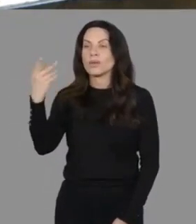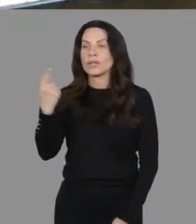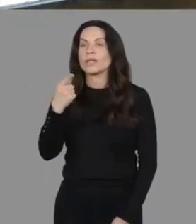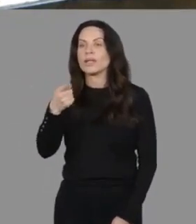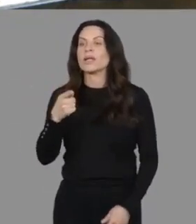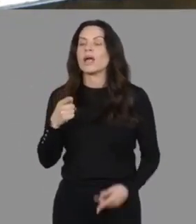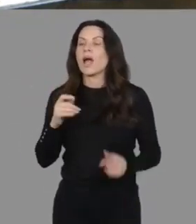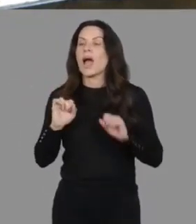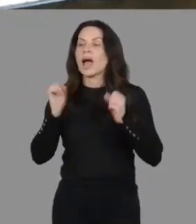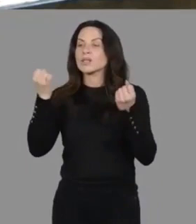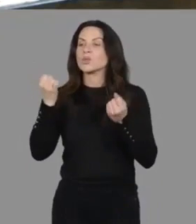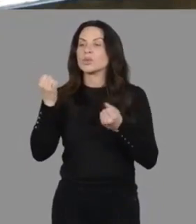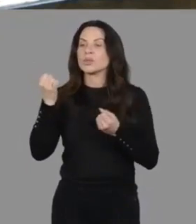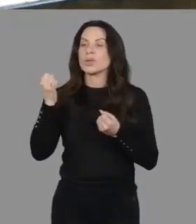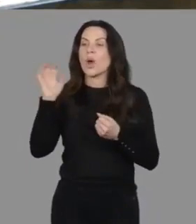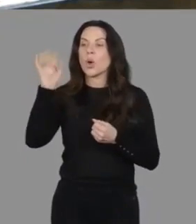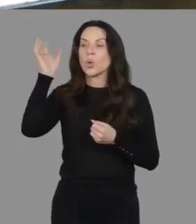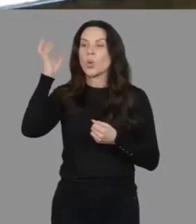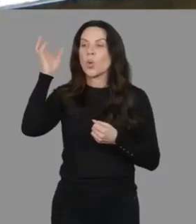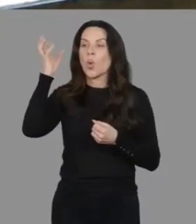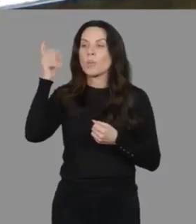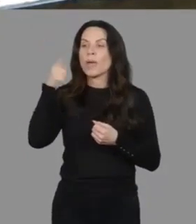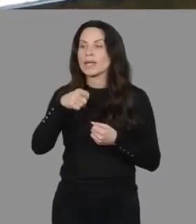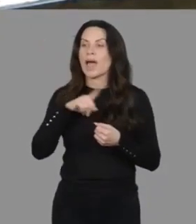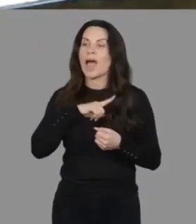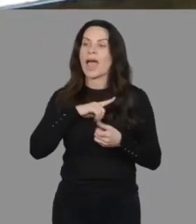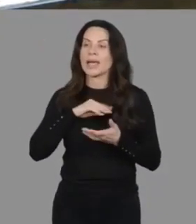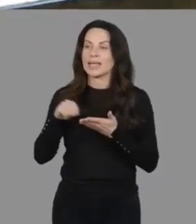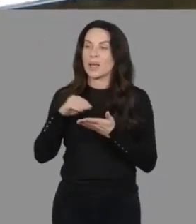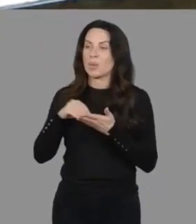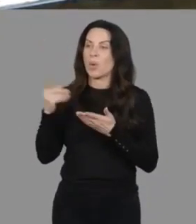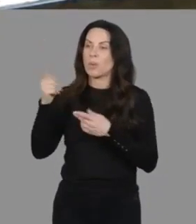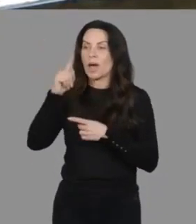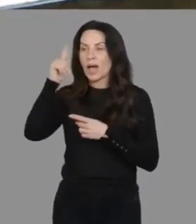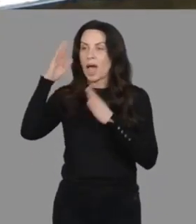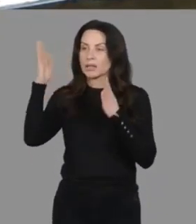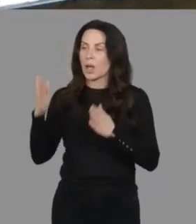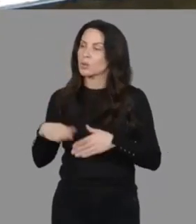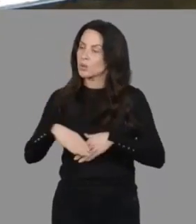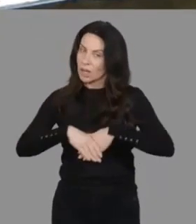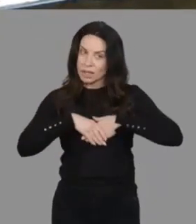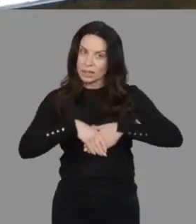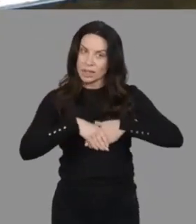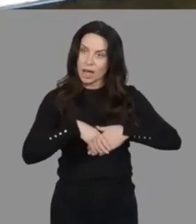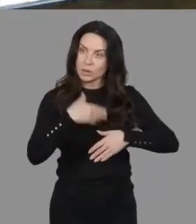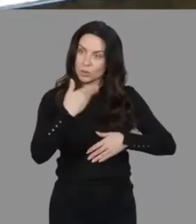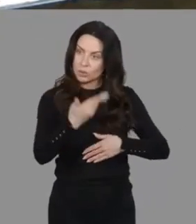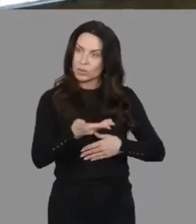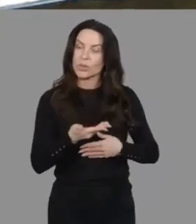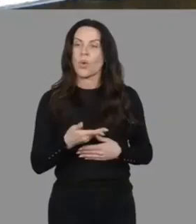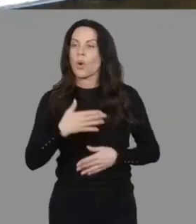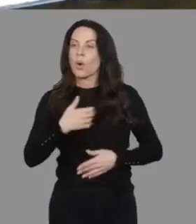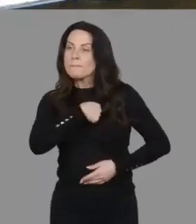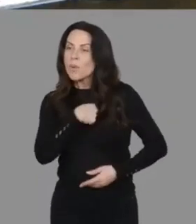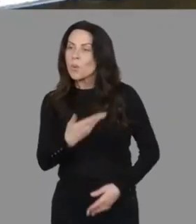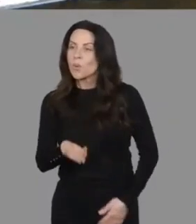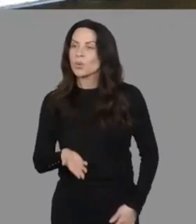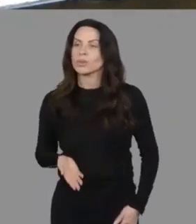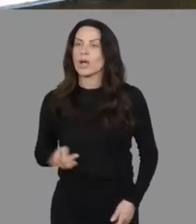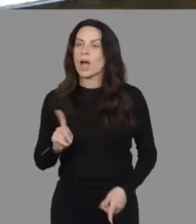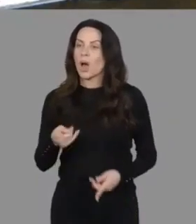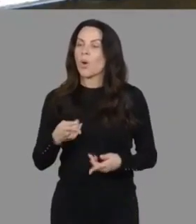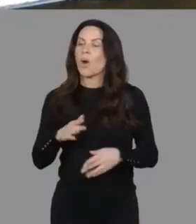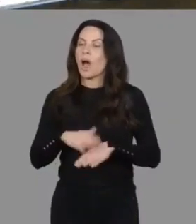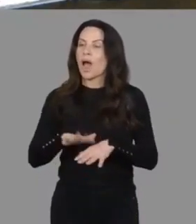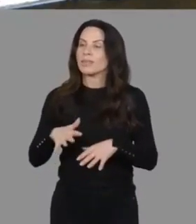mit der Glühbirne vor dem eigenen Büro im Rathaus rauszudehnen. Also wirklich Gratulation zu dem Schneid. und auch allein der